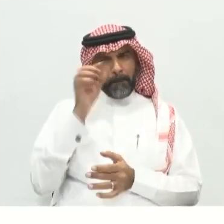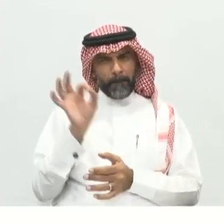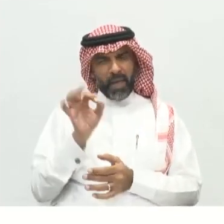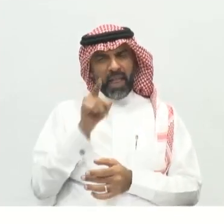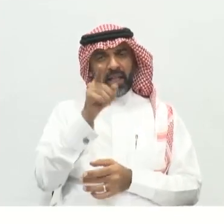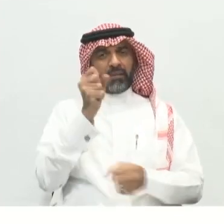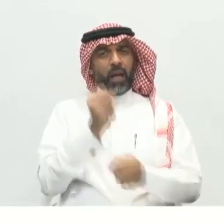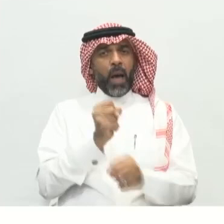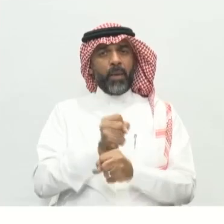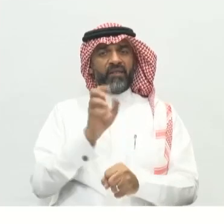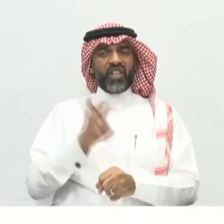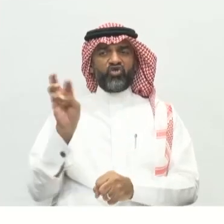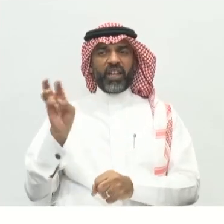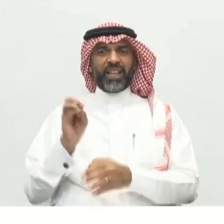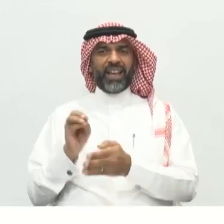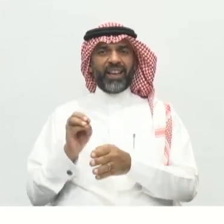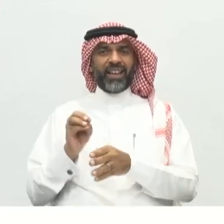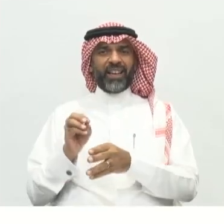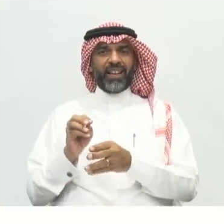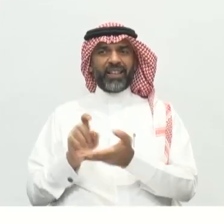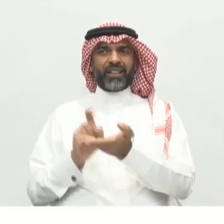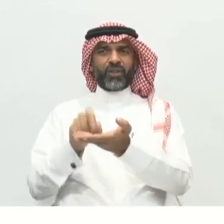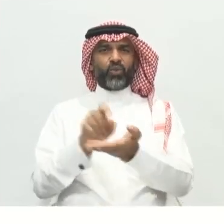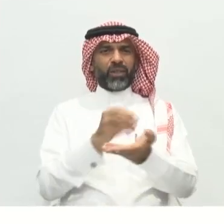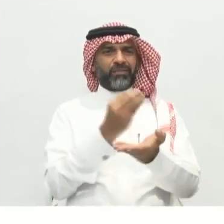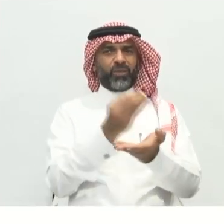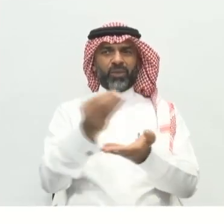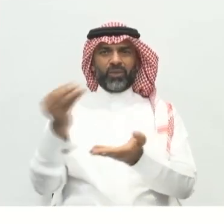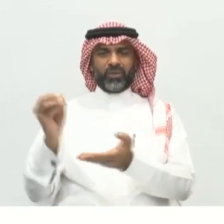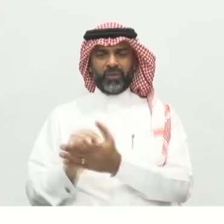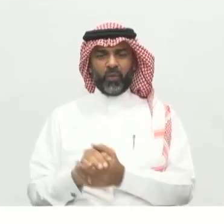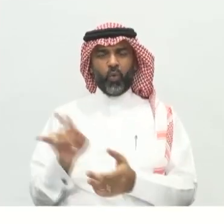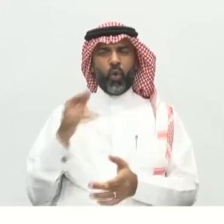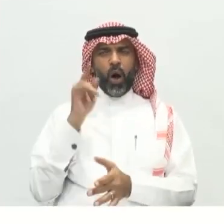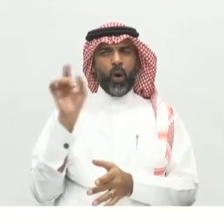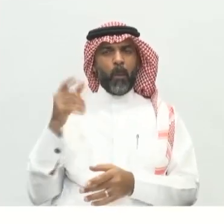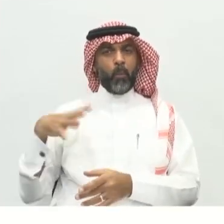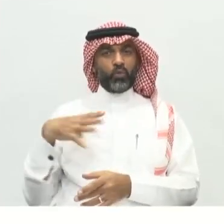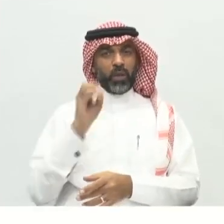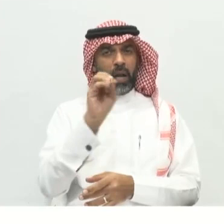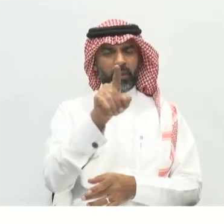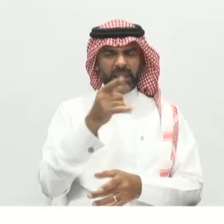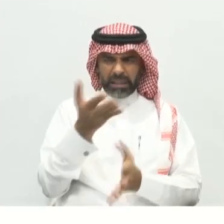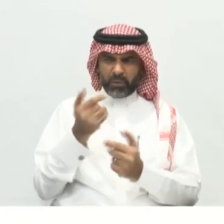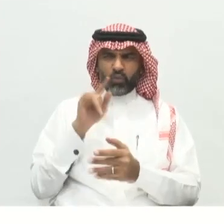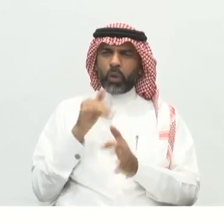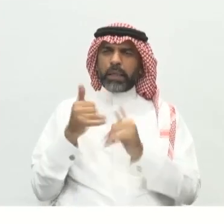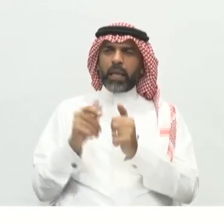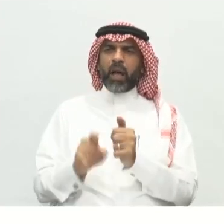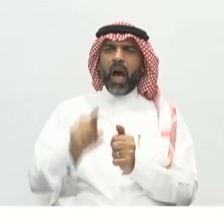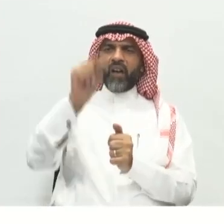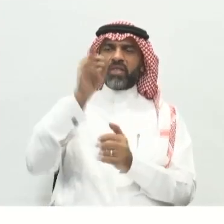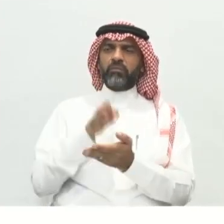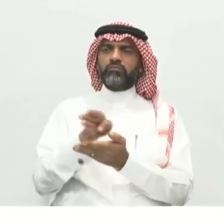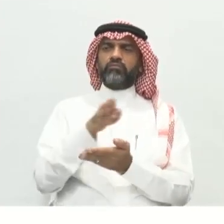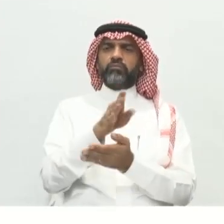شركه توصيل وطلب منك مديرك ان تجد المسار الاكثر كفاءه لتوصيل الطرود الى مواقع متعدده في المدينه يتمثل